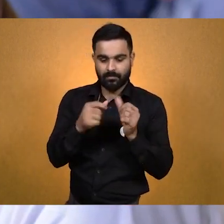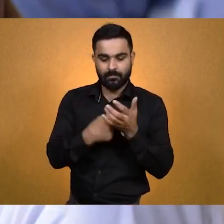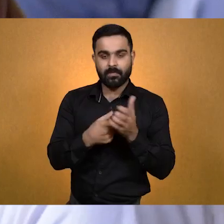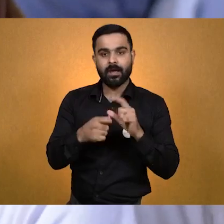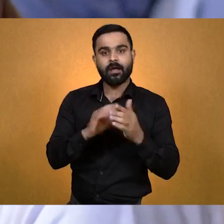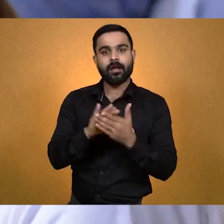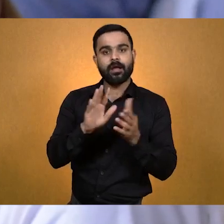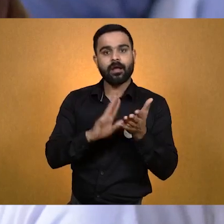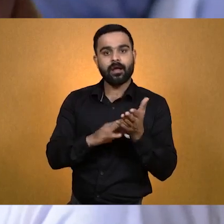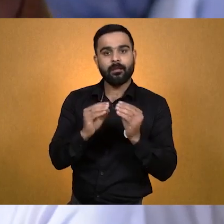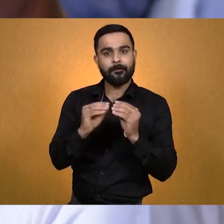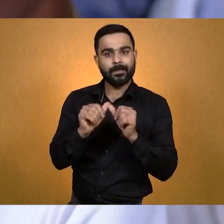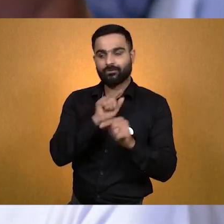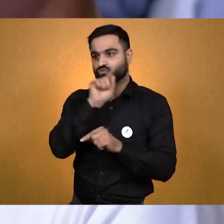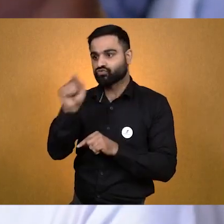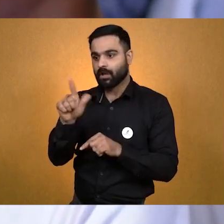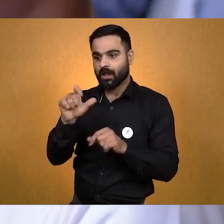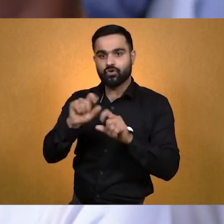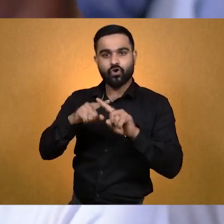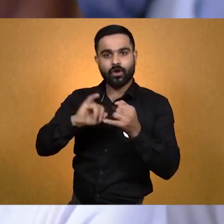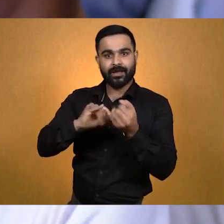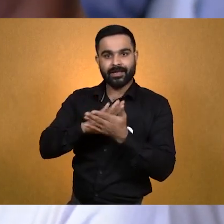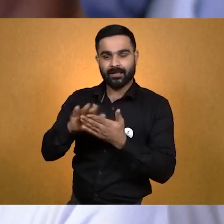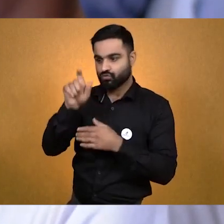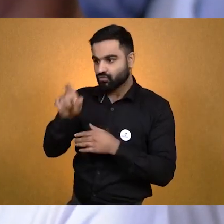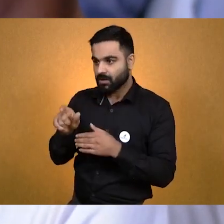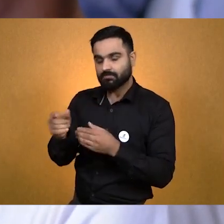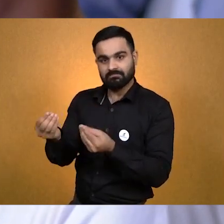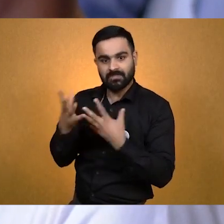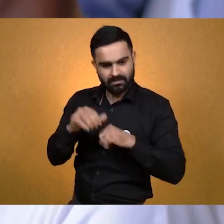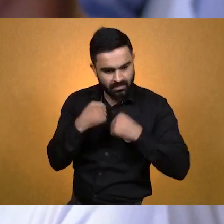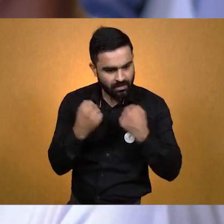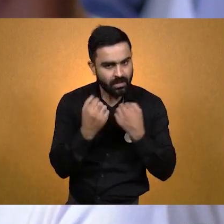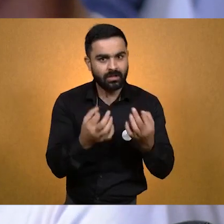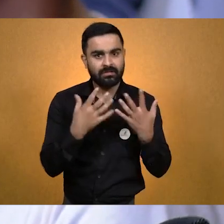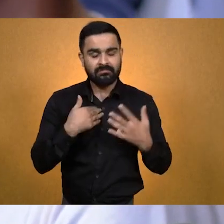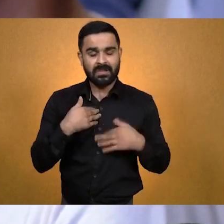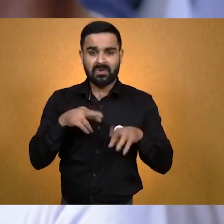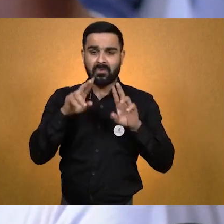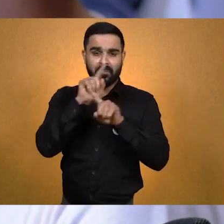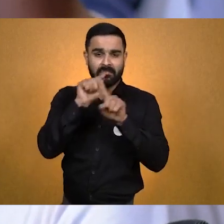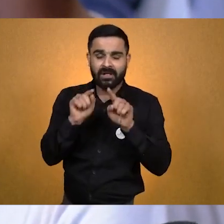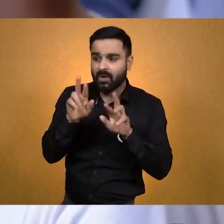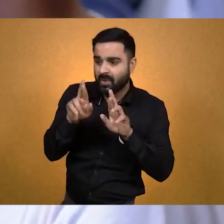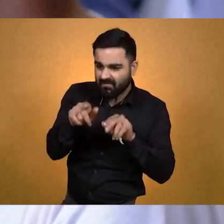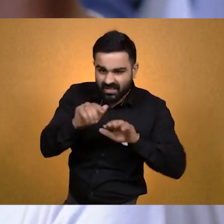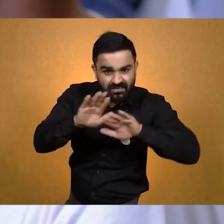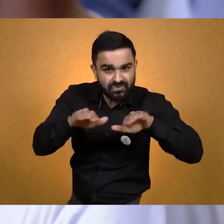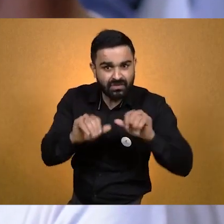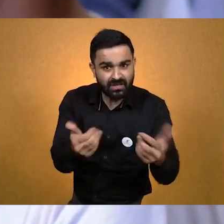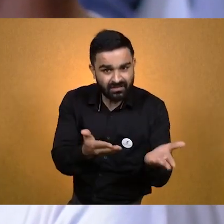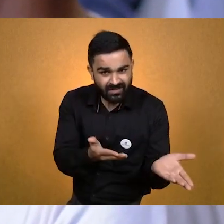लोकेश सर से बात हुई, तब इन्होंने बताया हाँ जी ये बहुत कुछ कर सकता है। मेरे को तो 1% भी उम्मीद नहीं थी कभी ये स्विमिंग कर भी